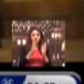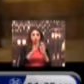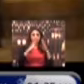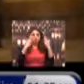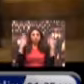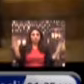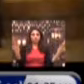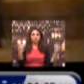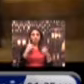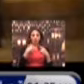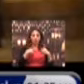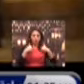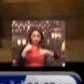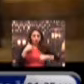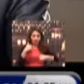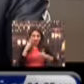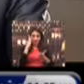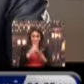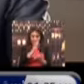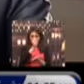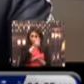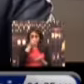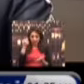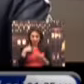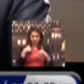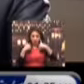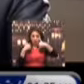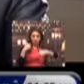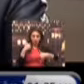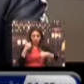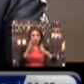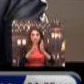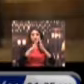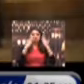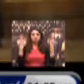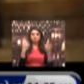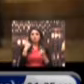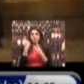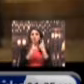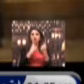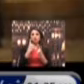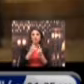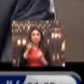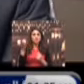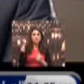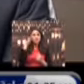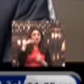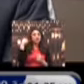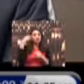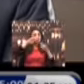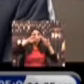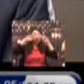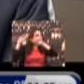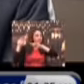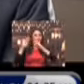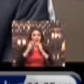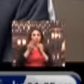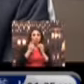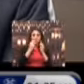مشاكل. جربتها فعلا التجربه دي؟ معايا البرده والحمد لله. ما شاء الله. بتحلم بايه يا احمد؟ احلم ان مصر